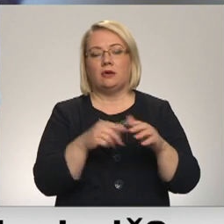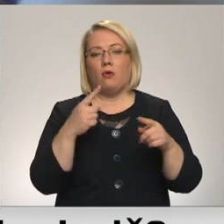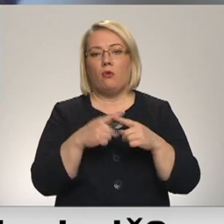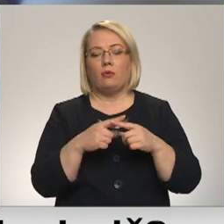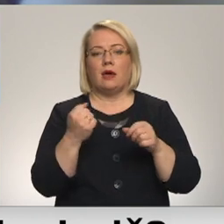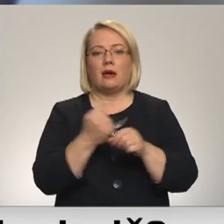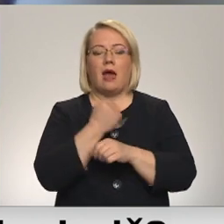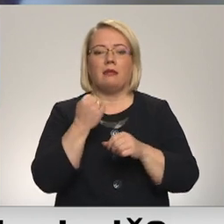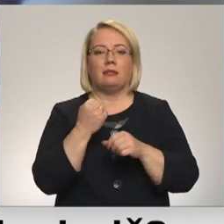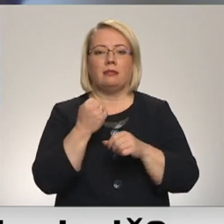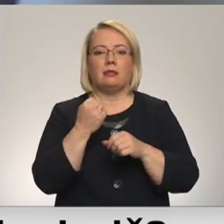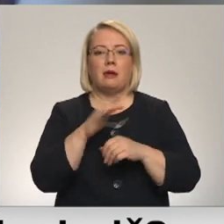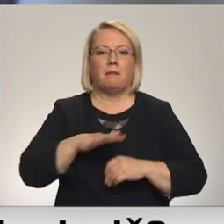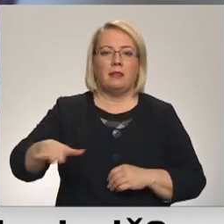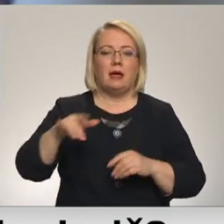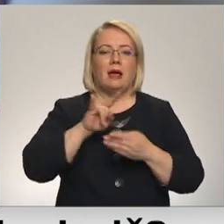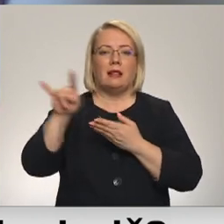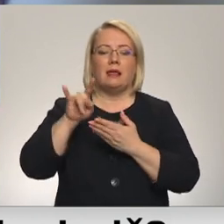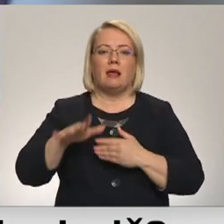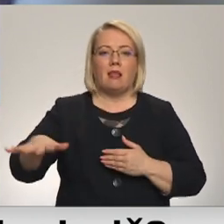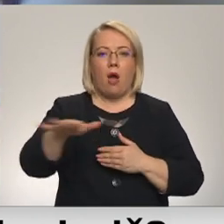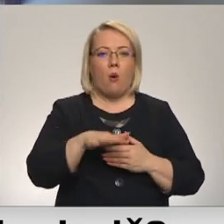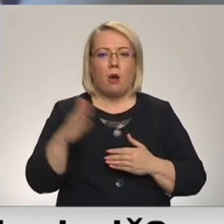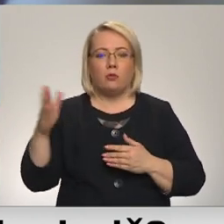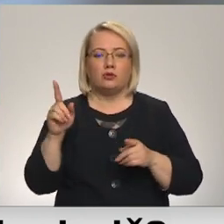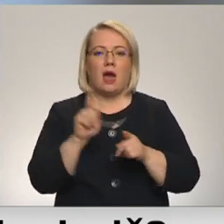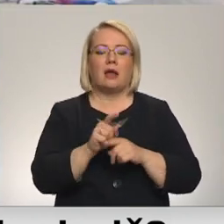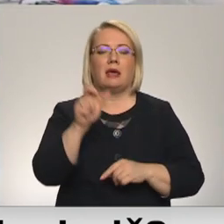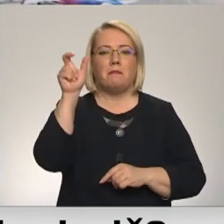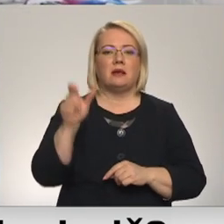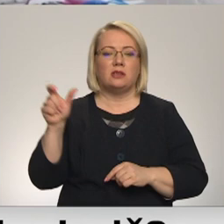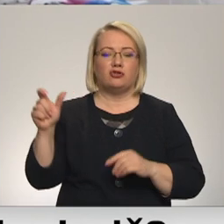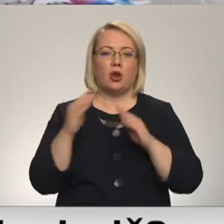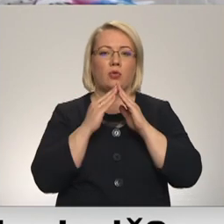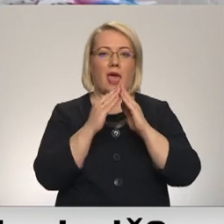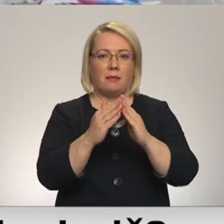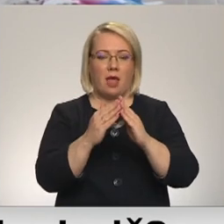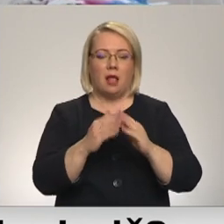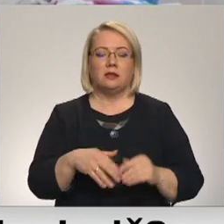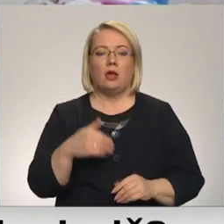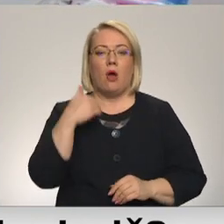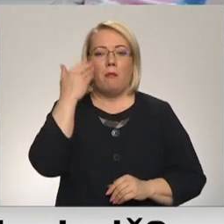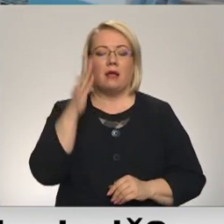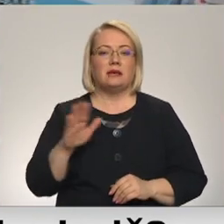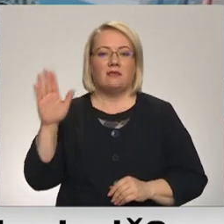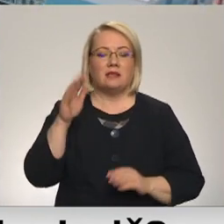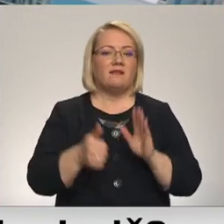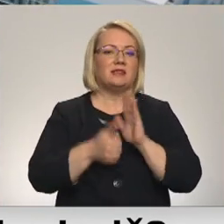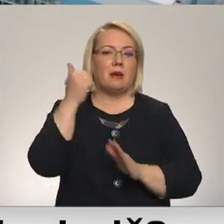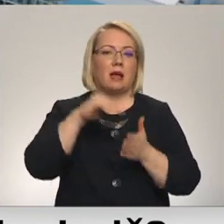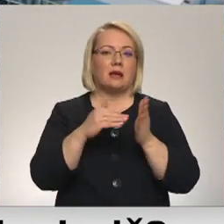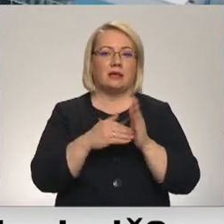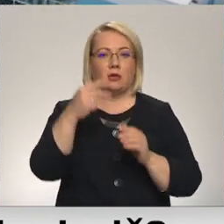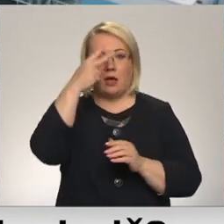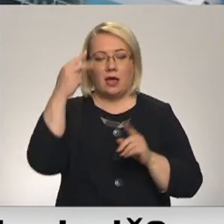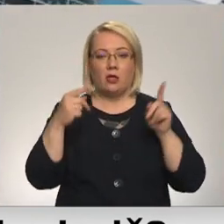gan perona, tad lidlauka pusē, gan arī pasažieru terminālis. No Baltijas valstīm labākā situācija ir Lietuvā, kur